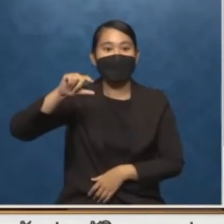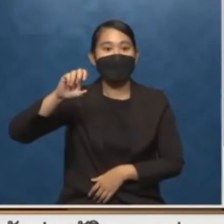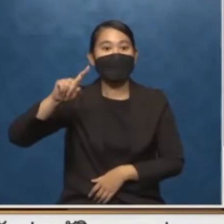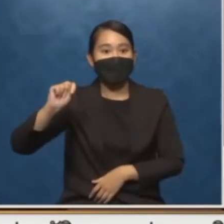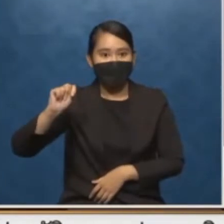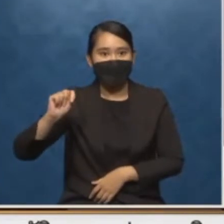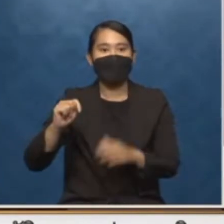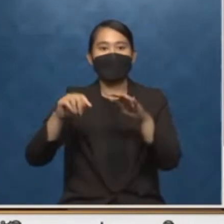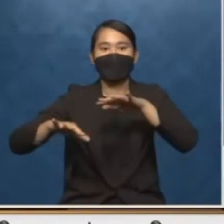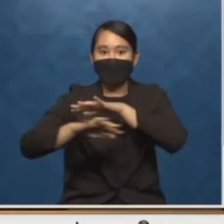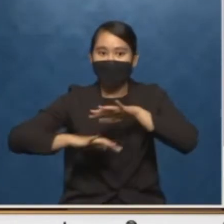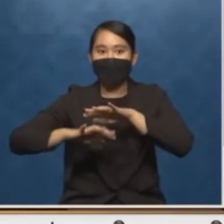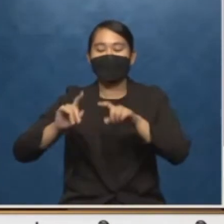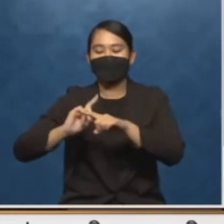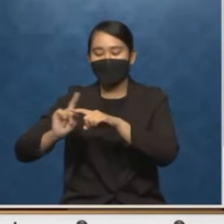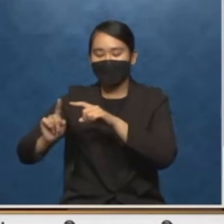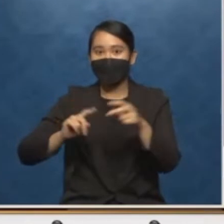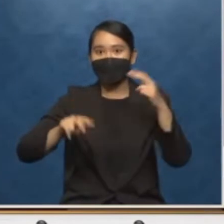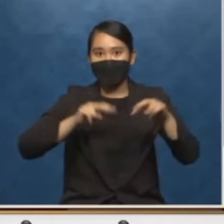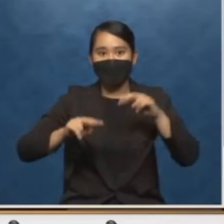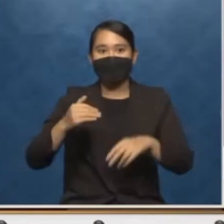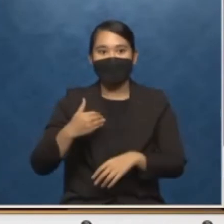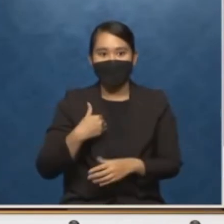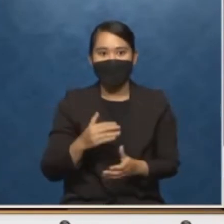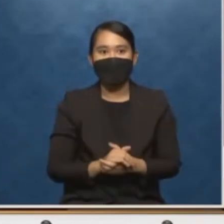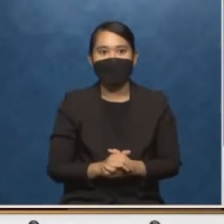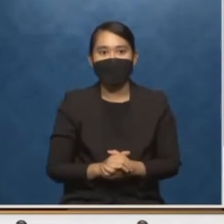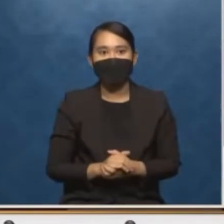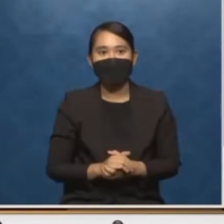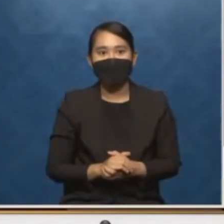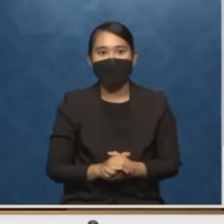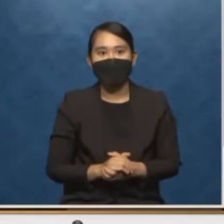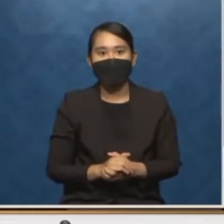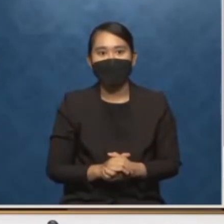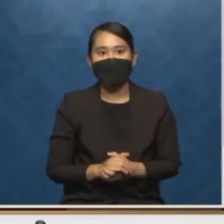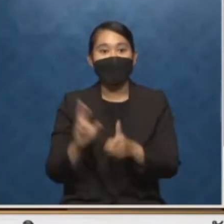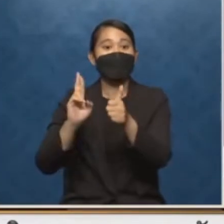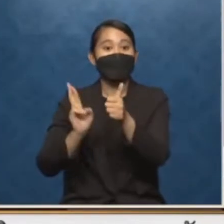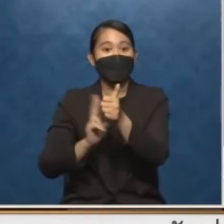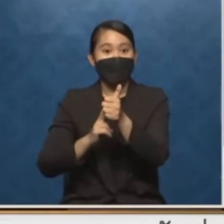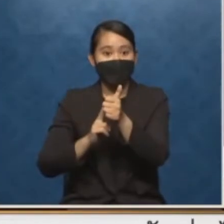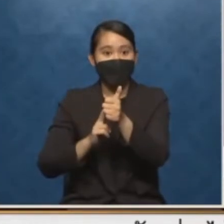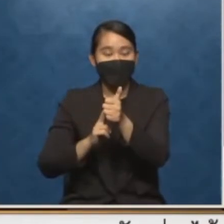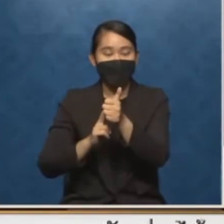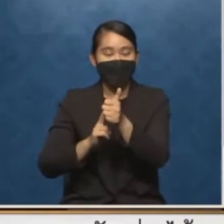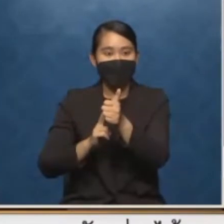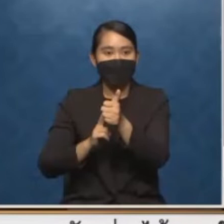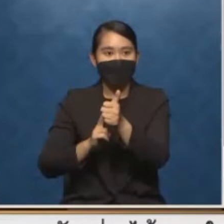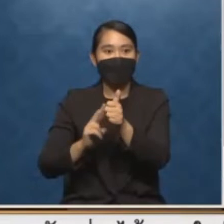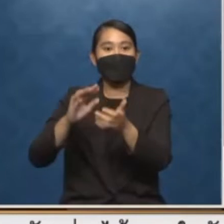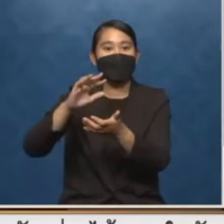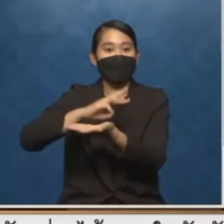านรองซึ่งดูแลงานโดยตรงคือท่านนิพนธ์แก้วกะหลงรองอธิการไอ้รองวิทยาลัยผอ.เทคนิคนี่ได้เตรียมให้ผมหม